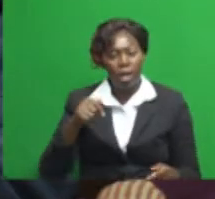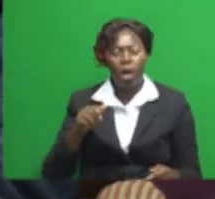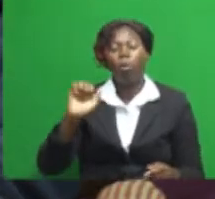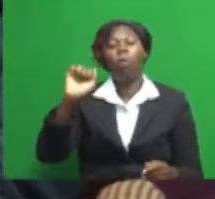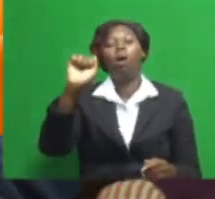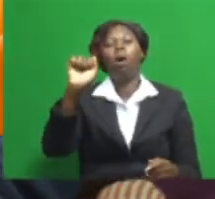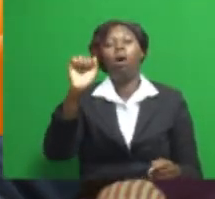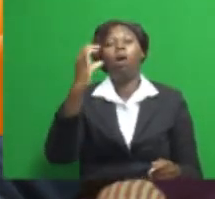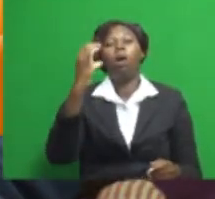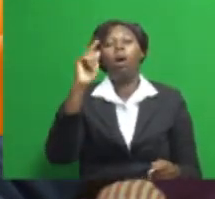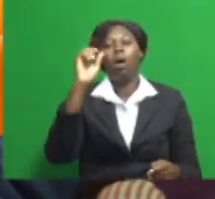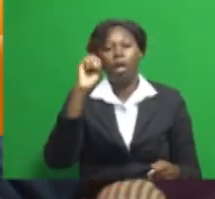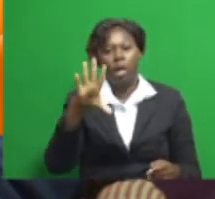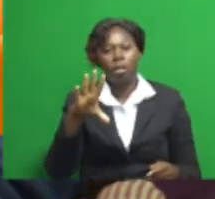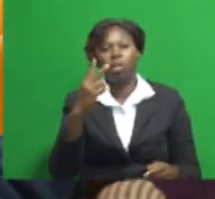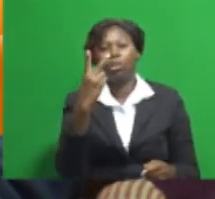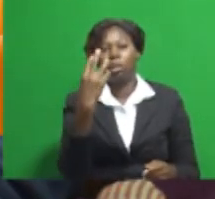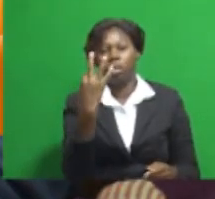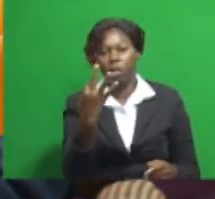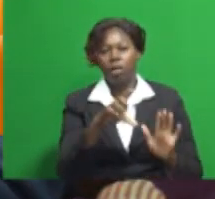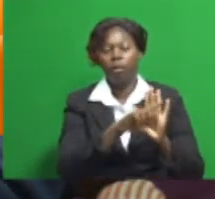muone mabasa 23 verse 8